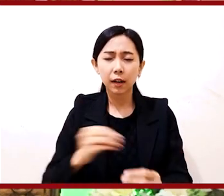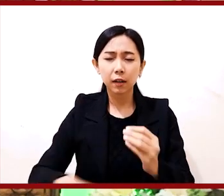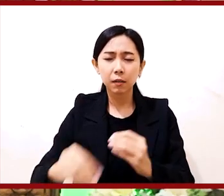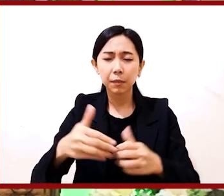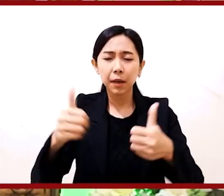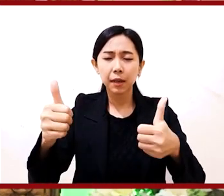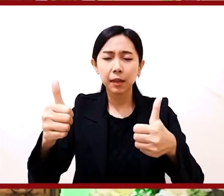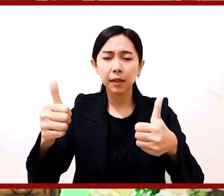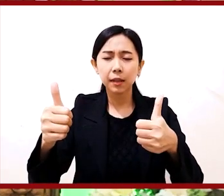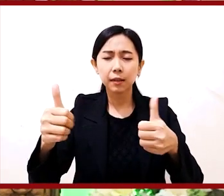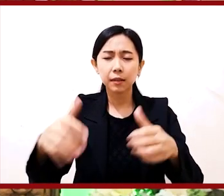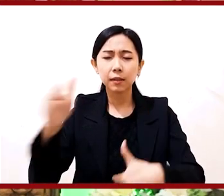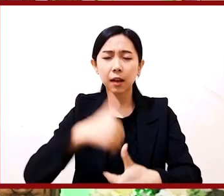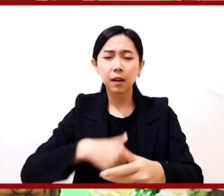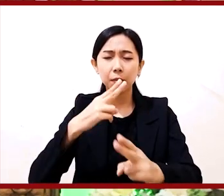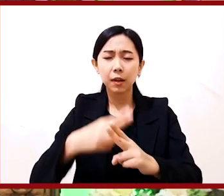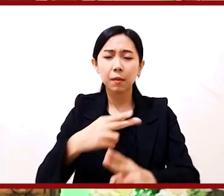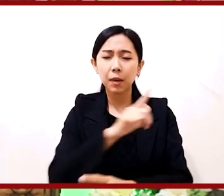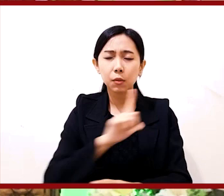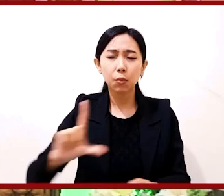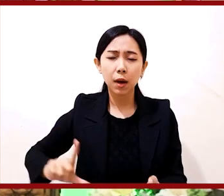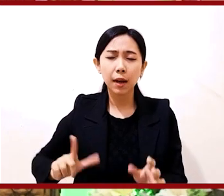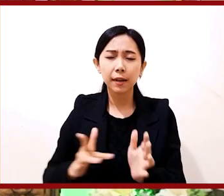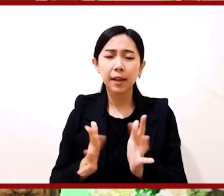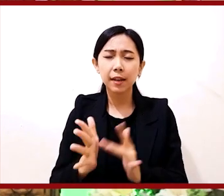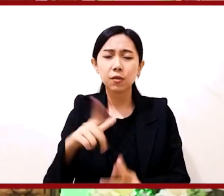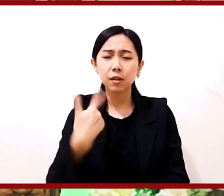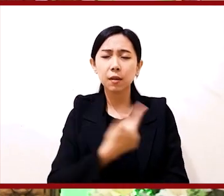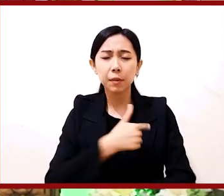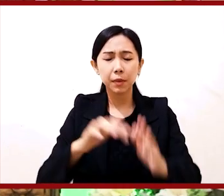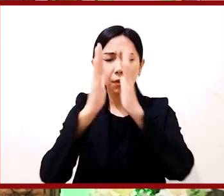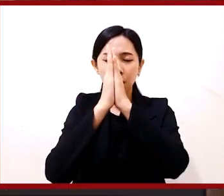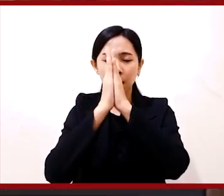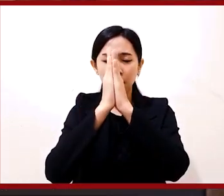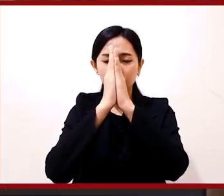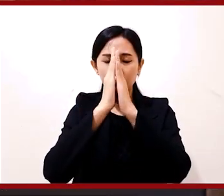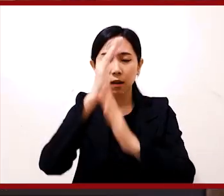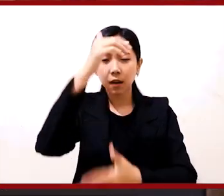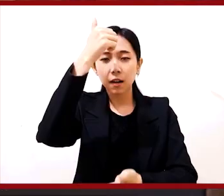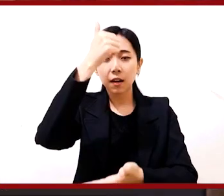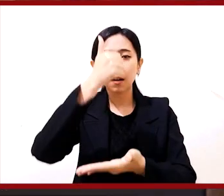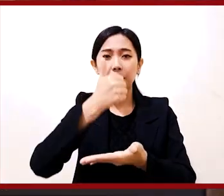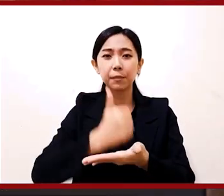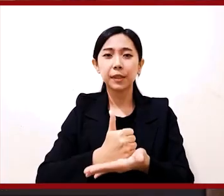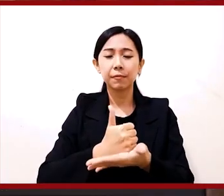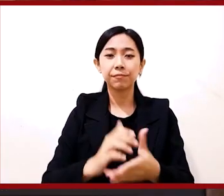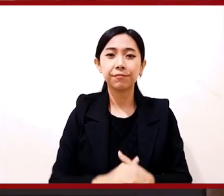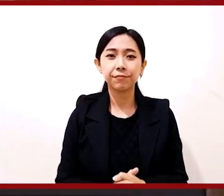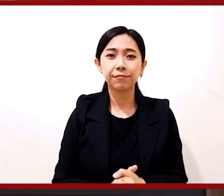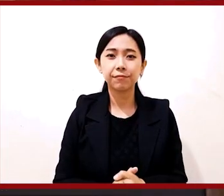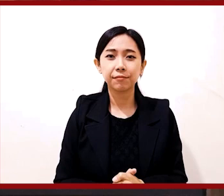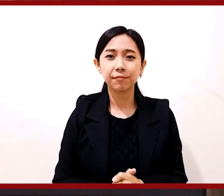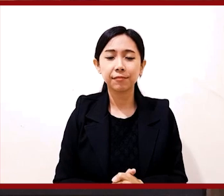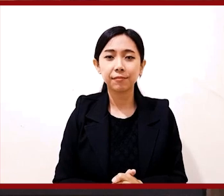baik. Di dalam nama Tuhan Yesus Kristus kami berdoa. Amin. Amin.